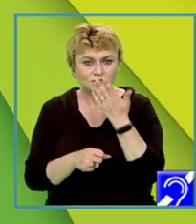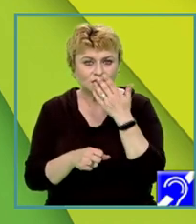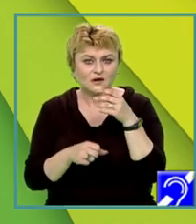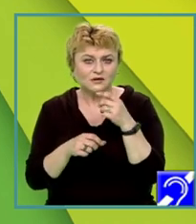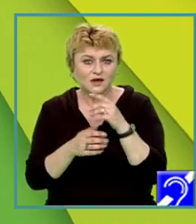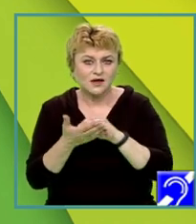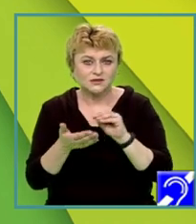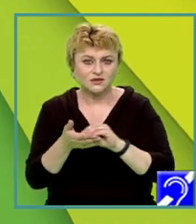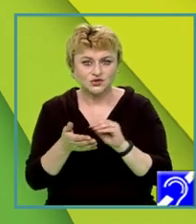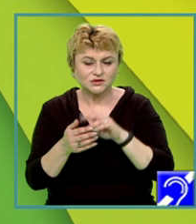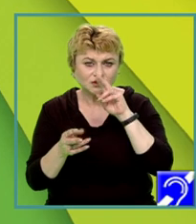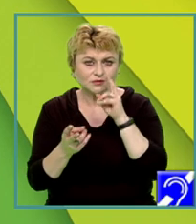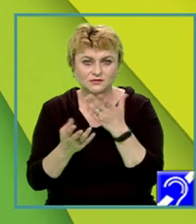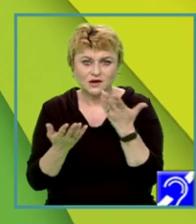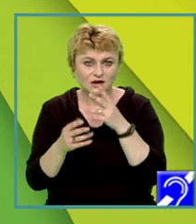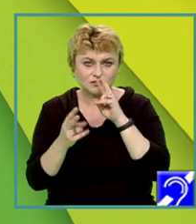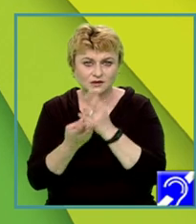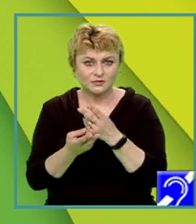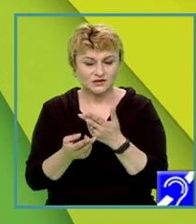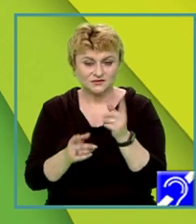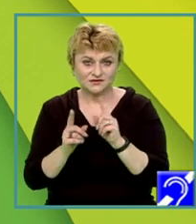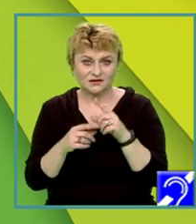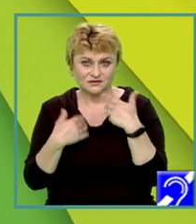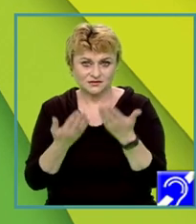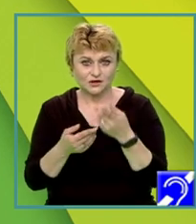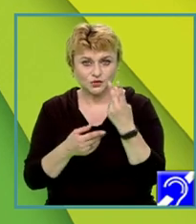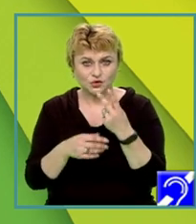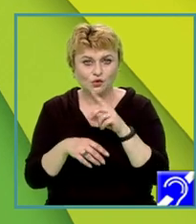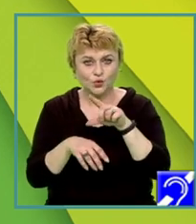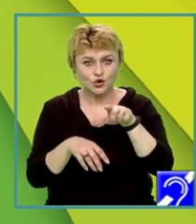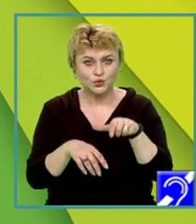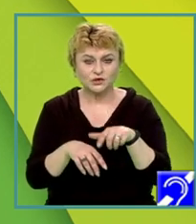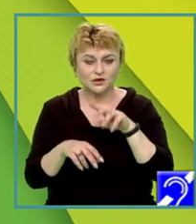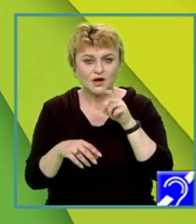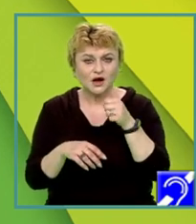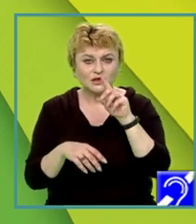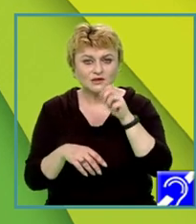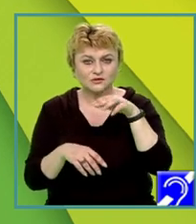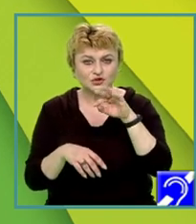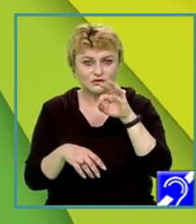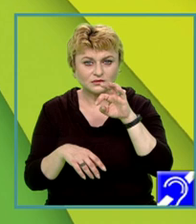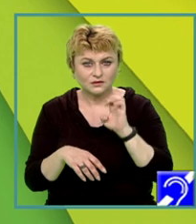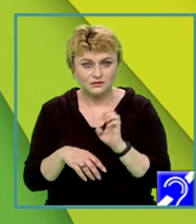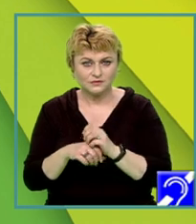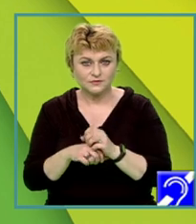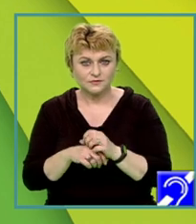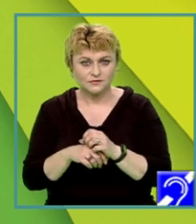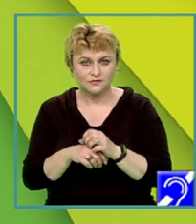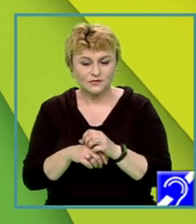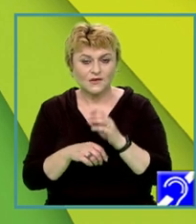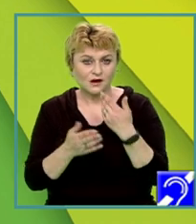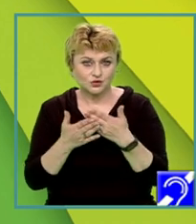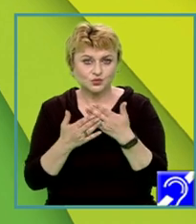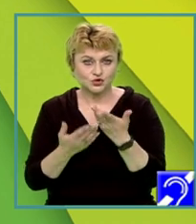condițiile în care dacă ni se dau două unghiuri adiacente și bisectoarele acestora atunci unghiul format